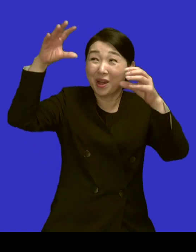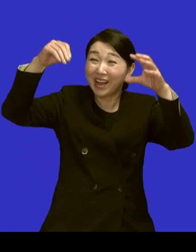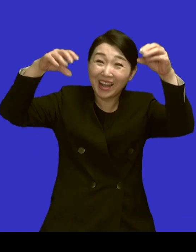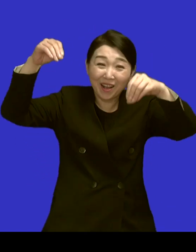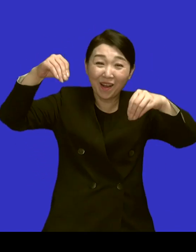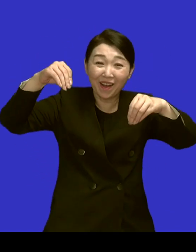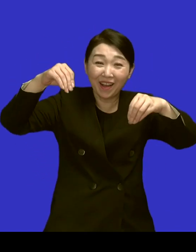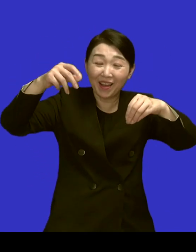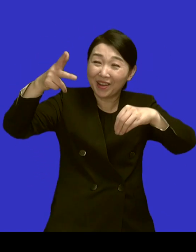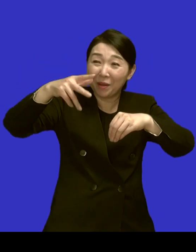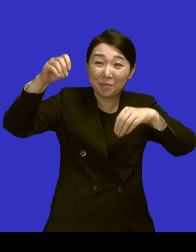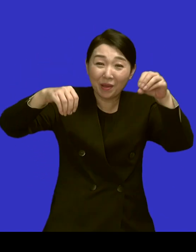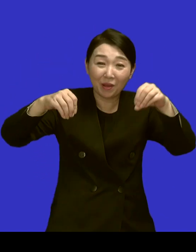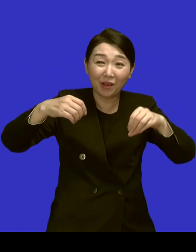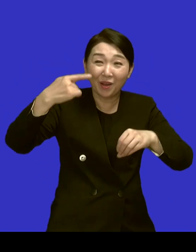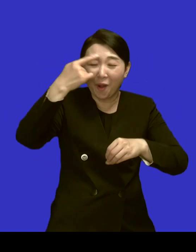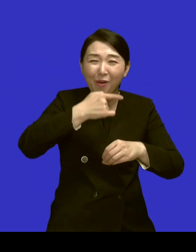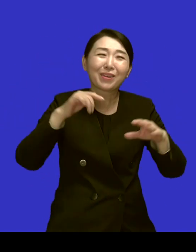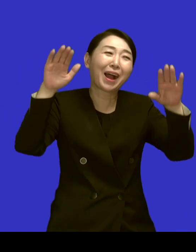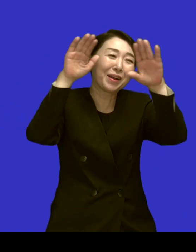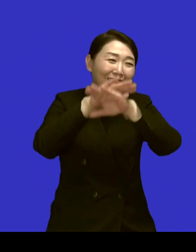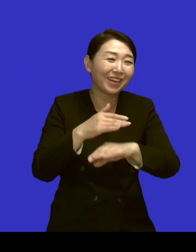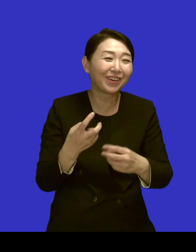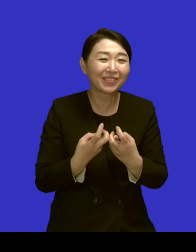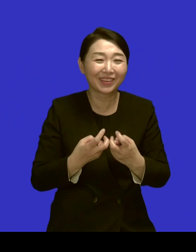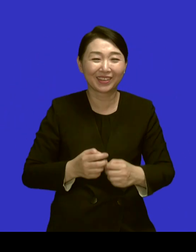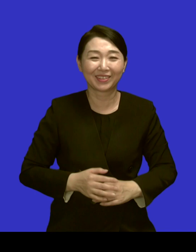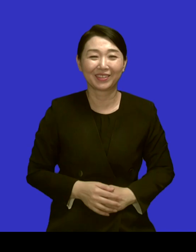카메라 다 빼고 얼굴이 잘 안 나와요. 그래.